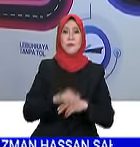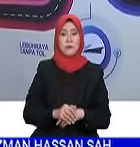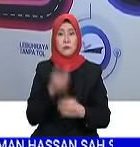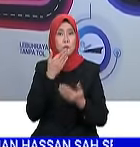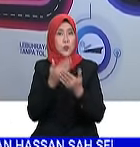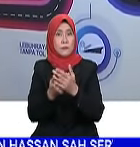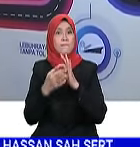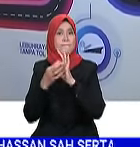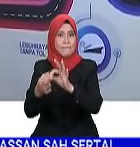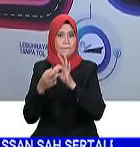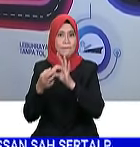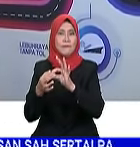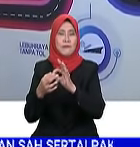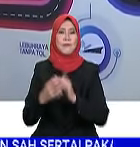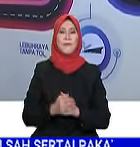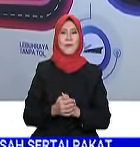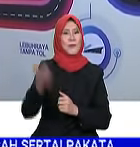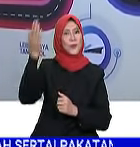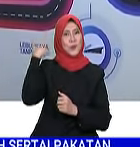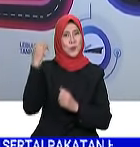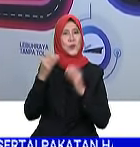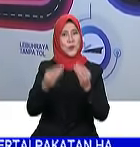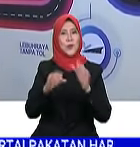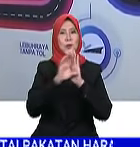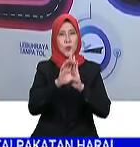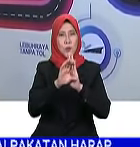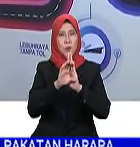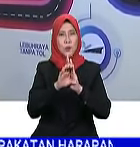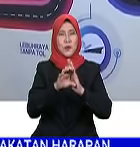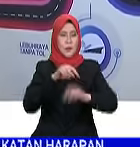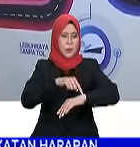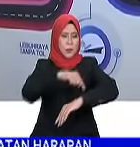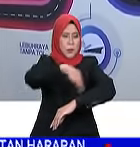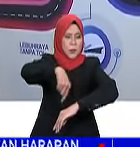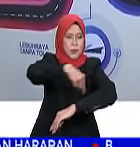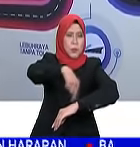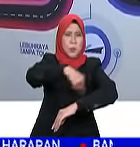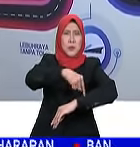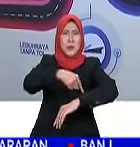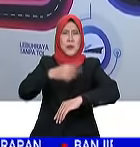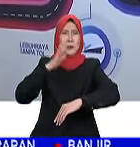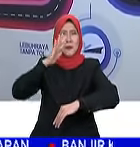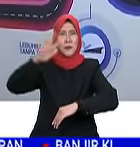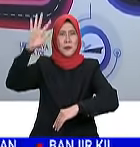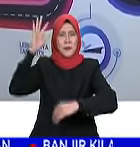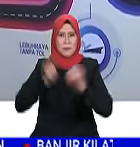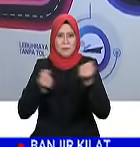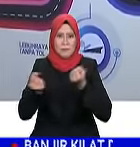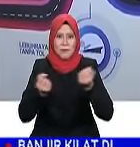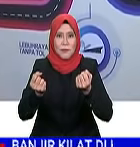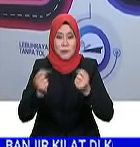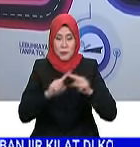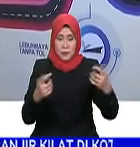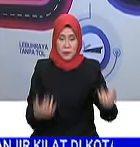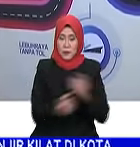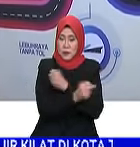baik. Seperti dulu saya bagi contoh, kita memakan masa berjam-jam. Tapi dengan siapnya Pan